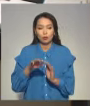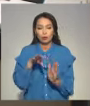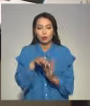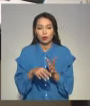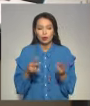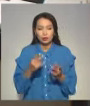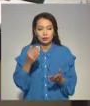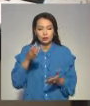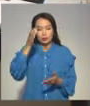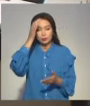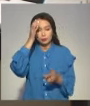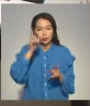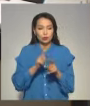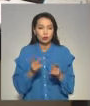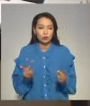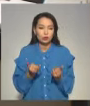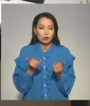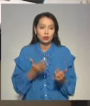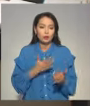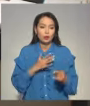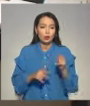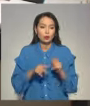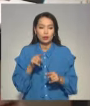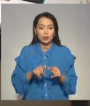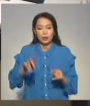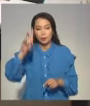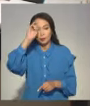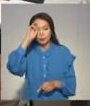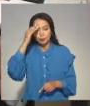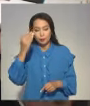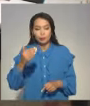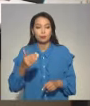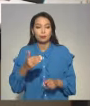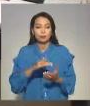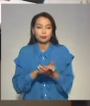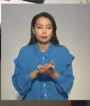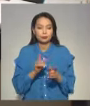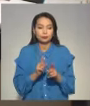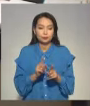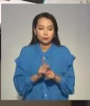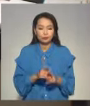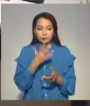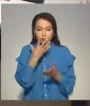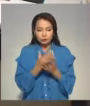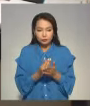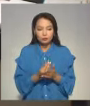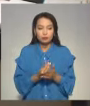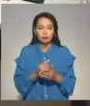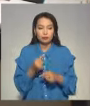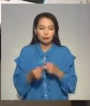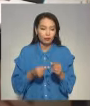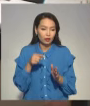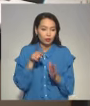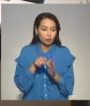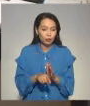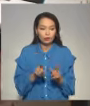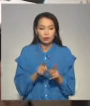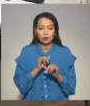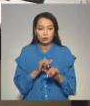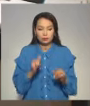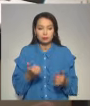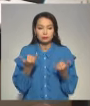оны ғылыми бағасын беру және біздің отандық мемлекеттік тұтастығымыздың түпкілікті тамырының кең екендігін, терең екендігін дәріптеу бүгінгі